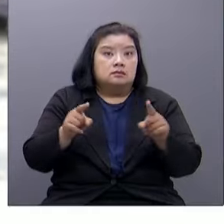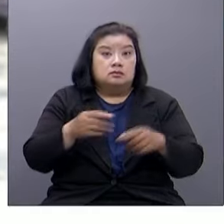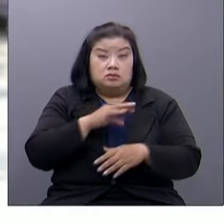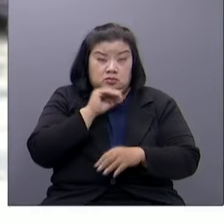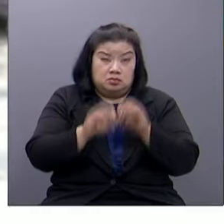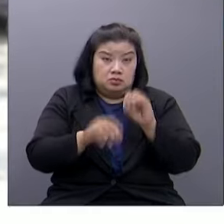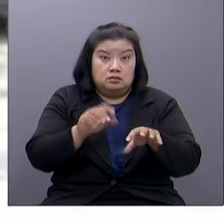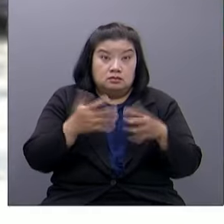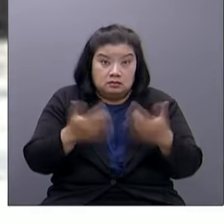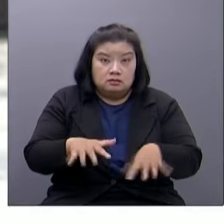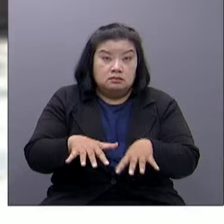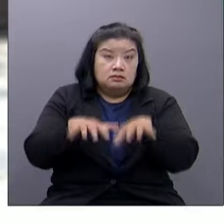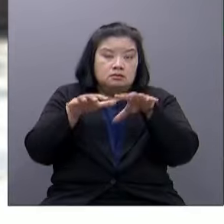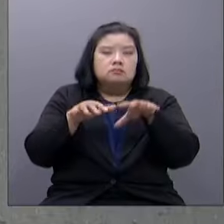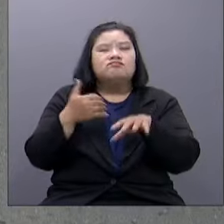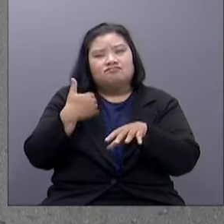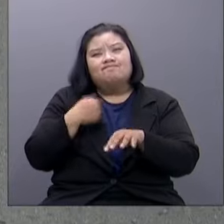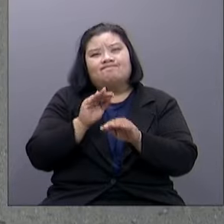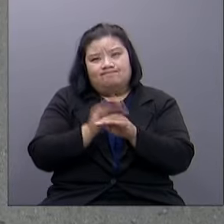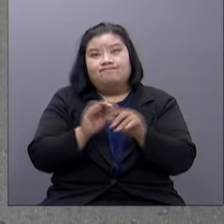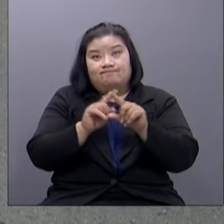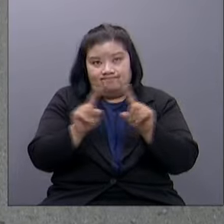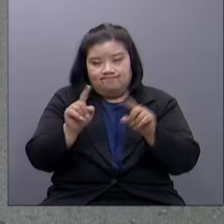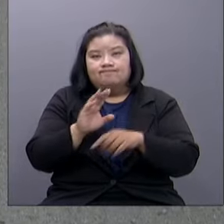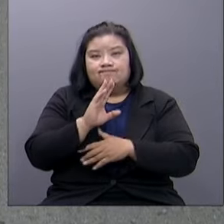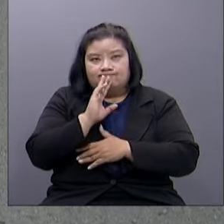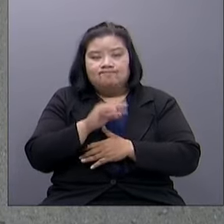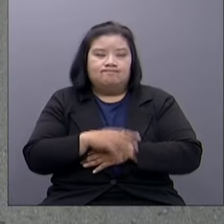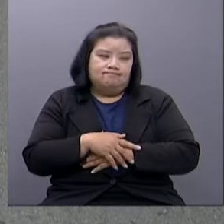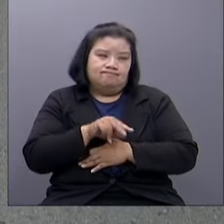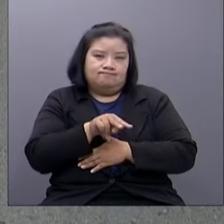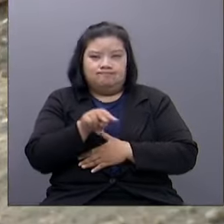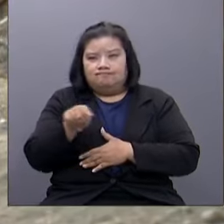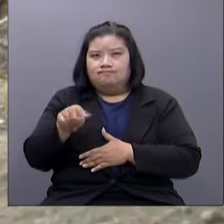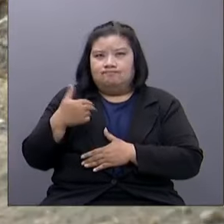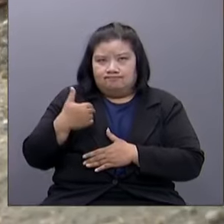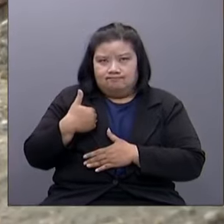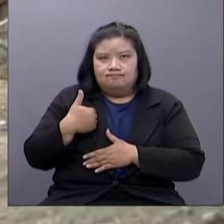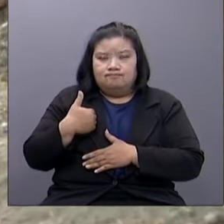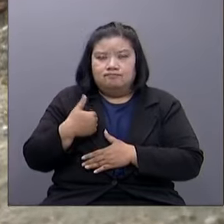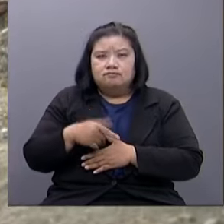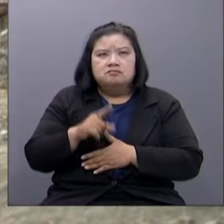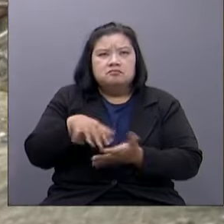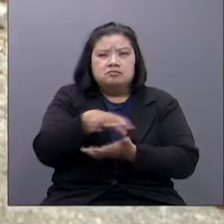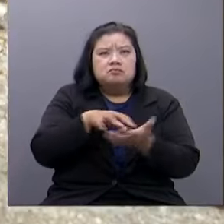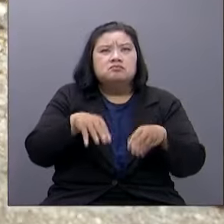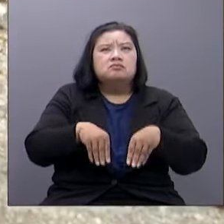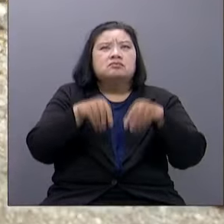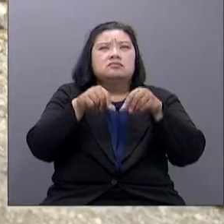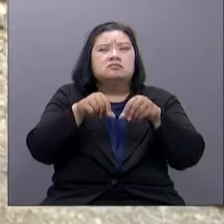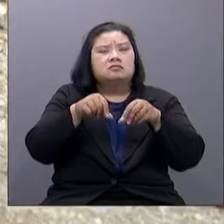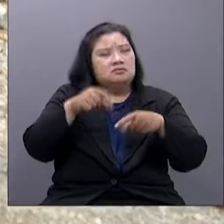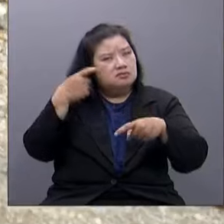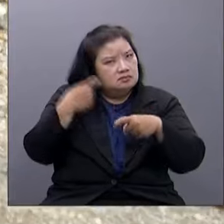จะได้รับการเก็บแต่เมื่อเวลาเราเดินเนี่ยไอ้ขยะเล็กๆแฝงทรายเนี่ยมันเก็บยากเราก็